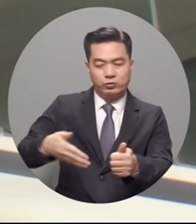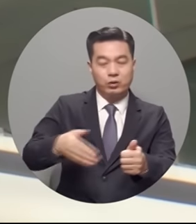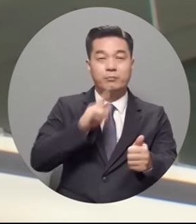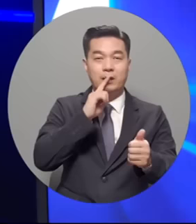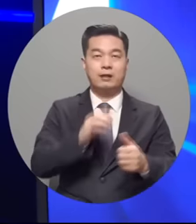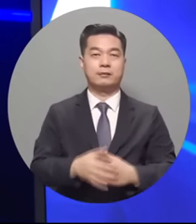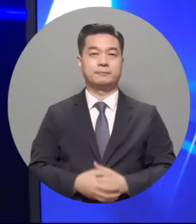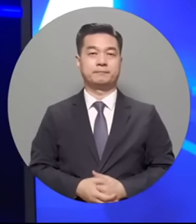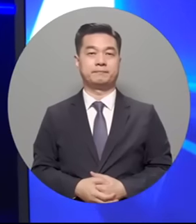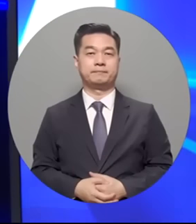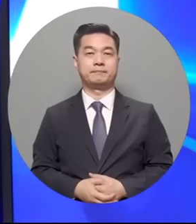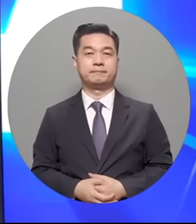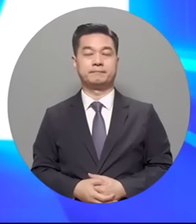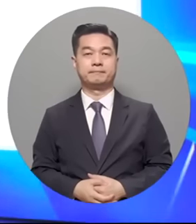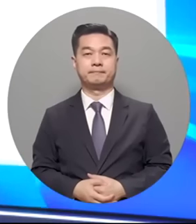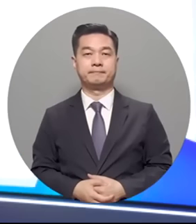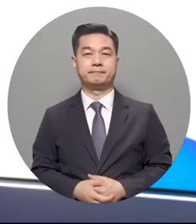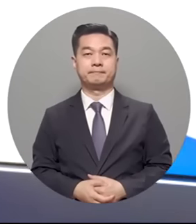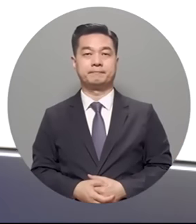김세영입니다.